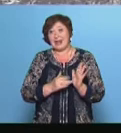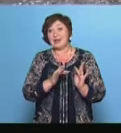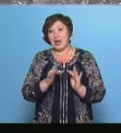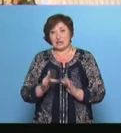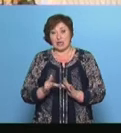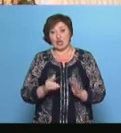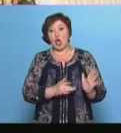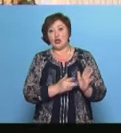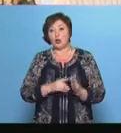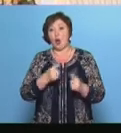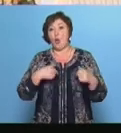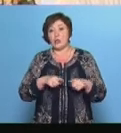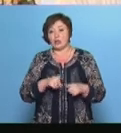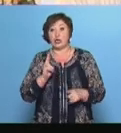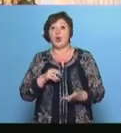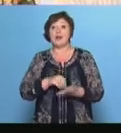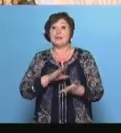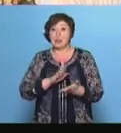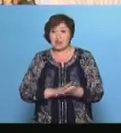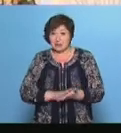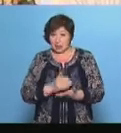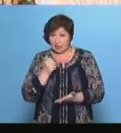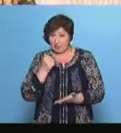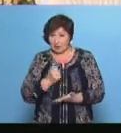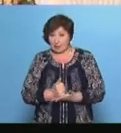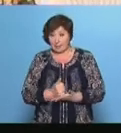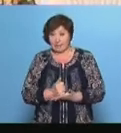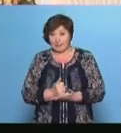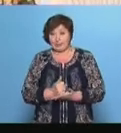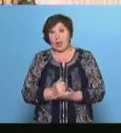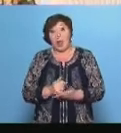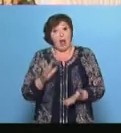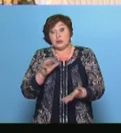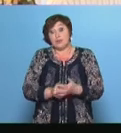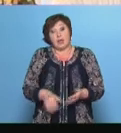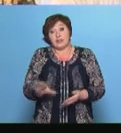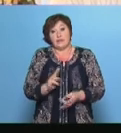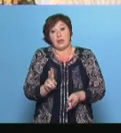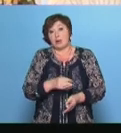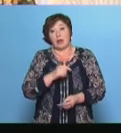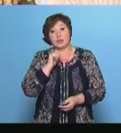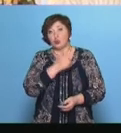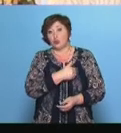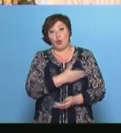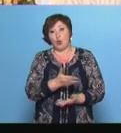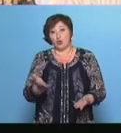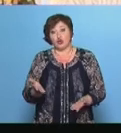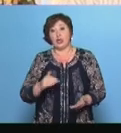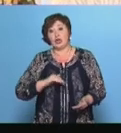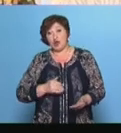туроператоров. Должно быть зарегистрированное предприятие, а занимаются все коммунирования вплоть до частных лиц. И,